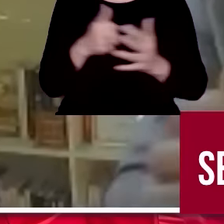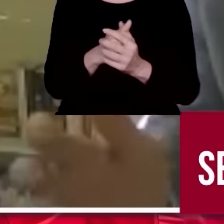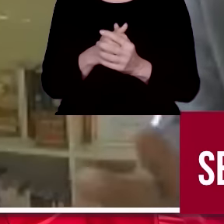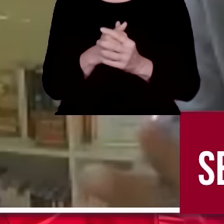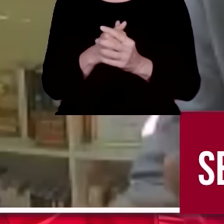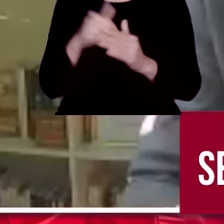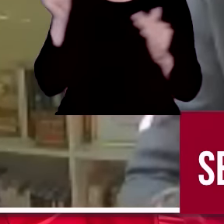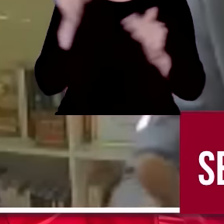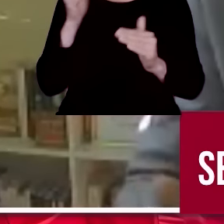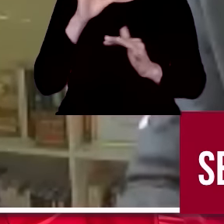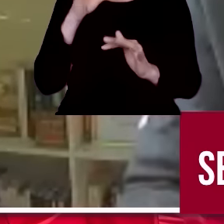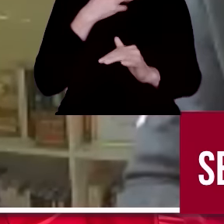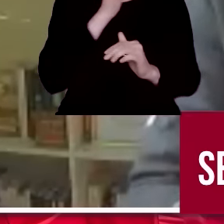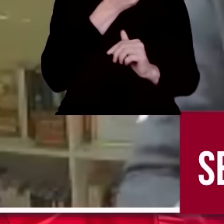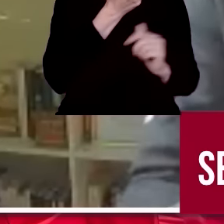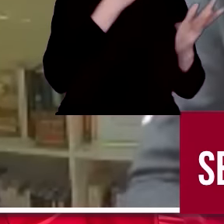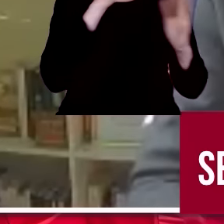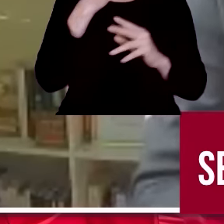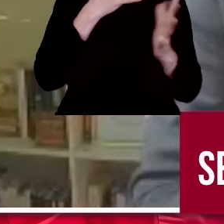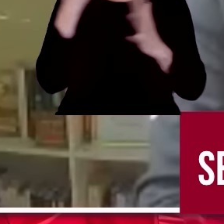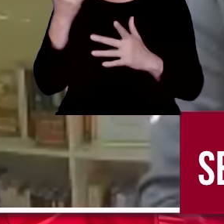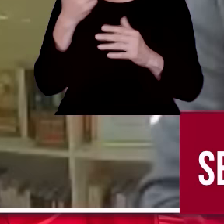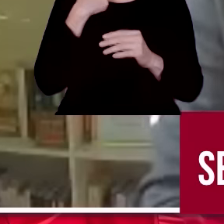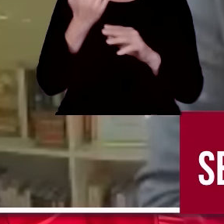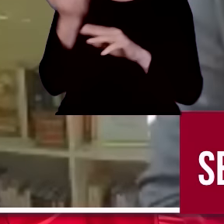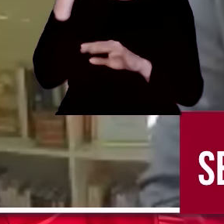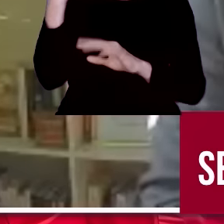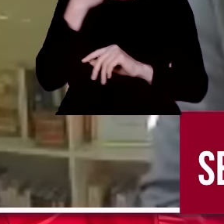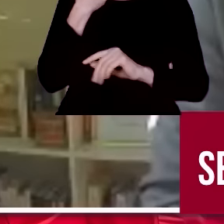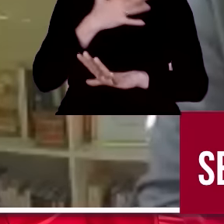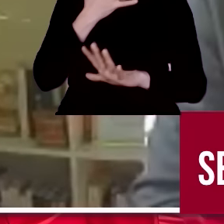pożarze drugim wszędzie widzimy pożary których wcześniej może byśmy nie